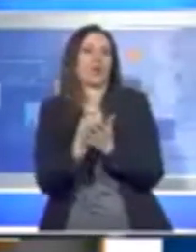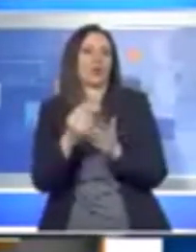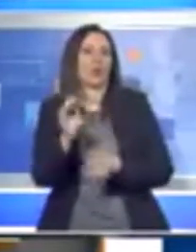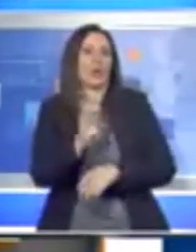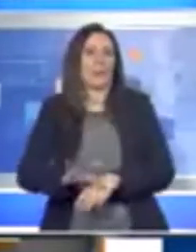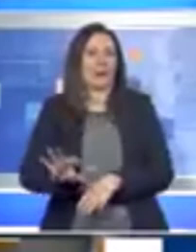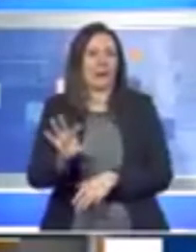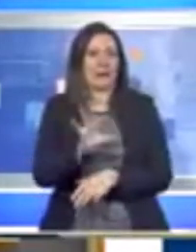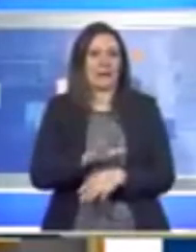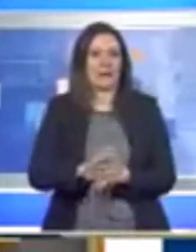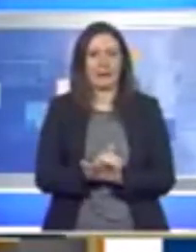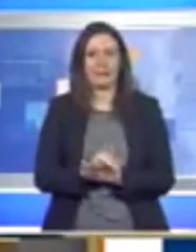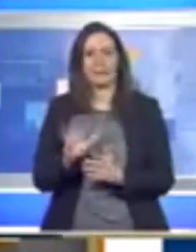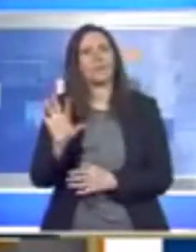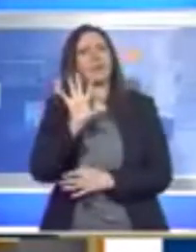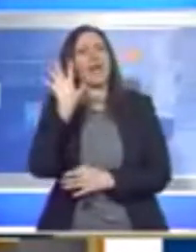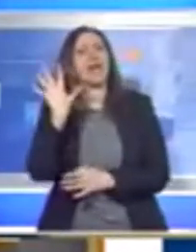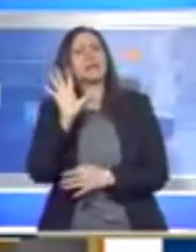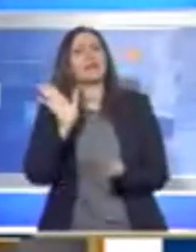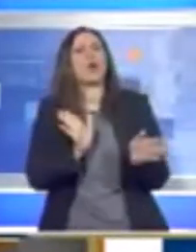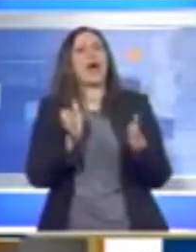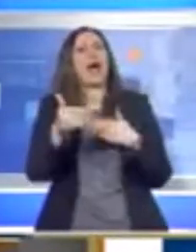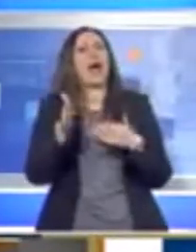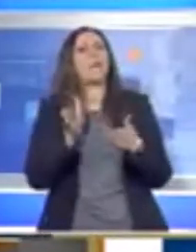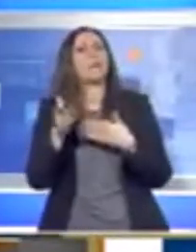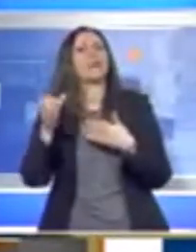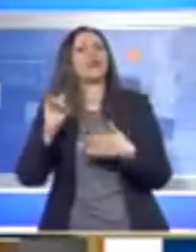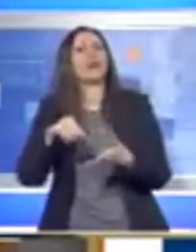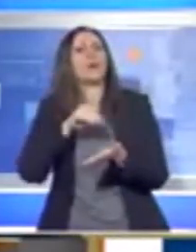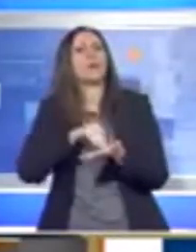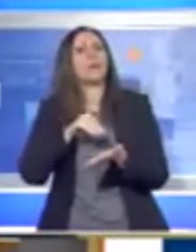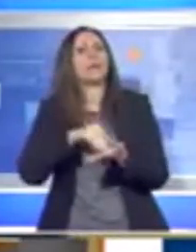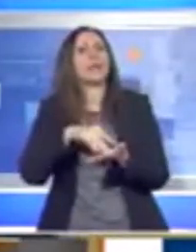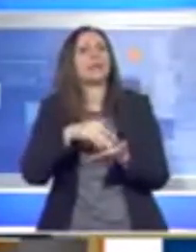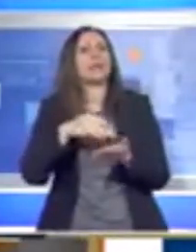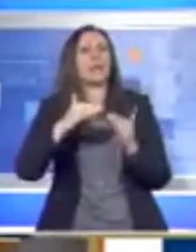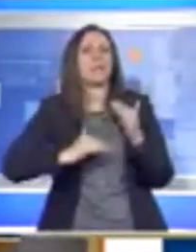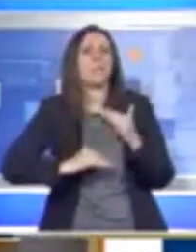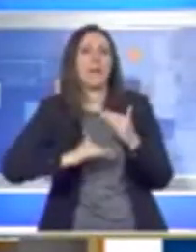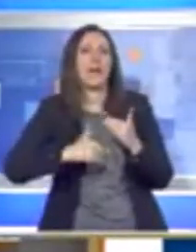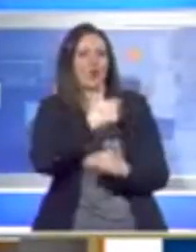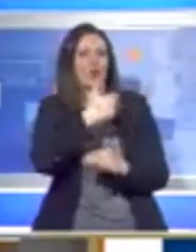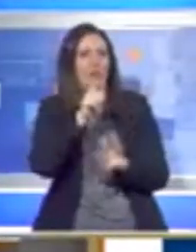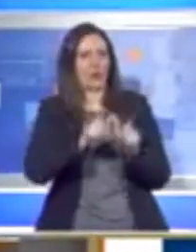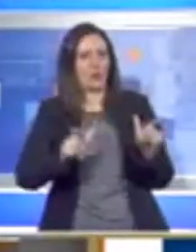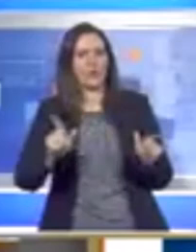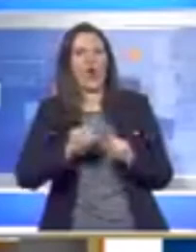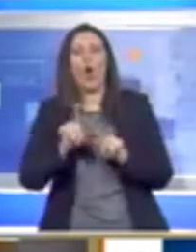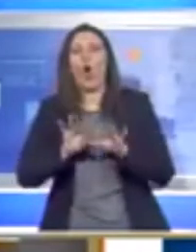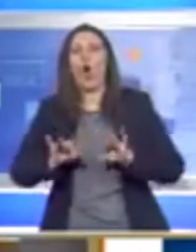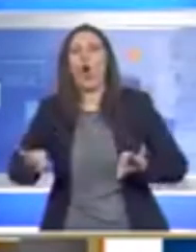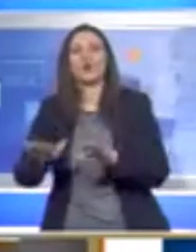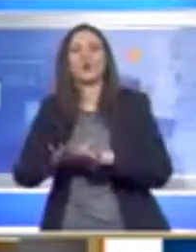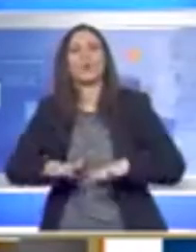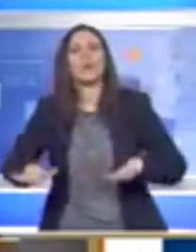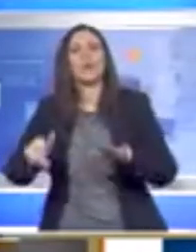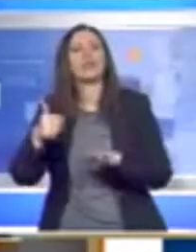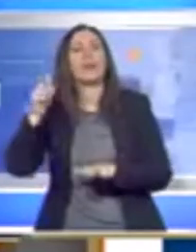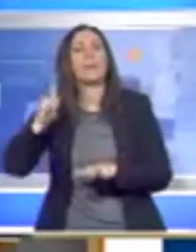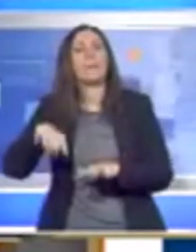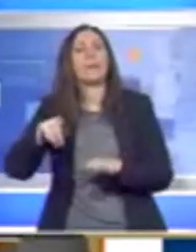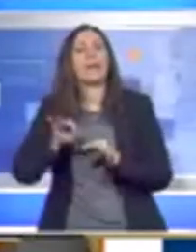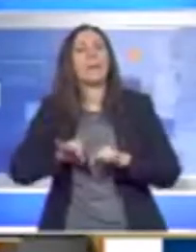esempio per ambienti con una presenza di meno di 100 persone o con delle superfici inferiori a 1000 metri